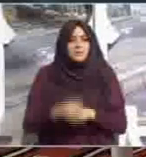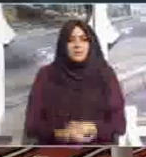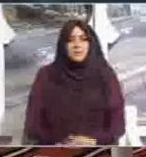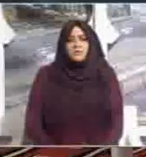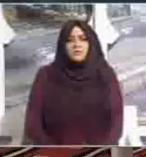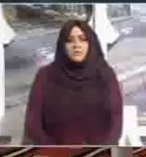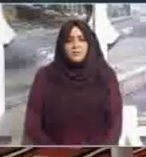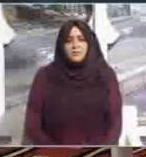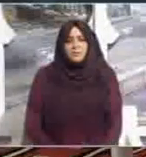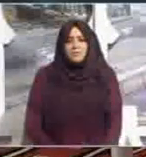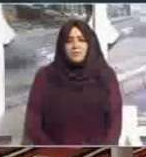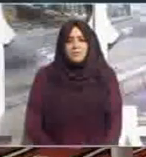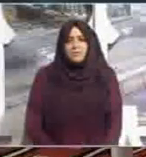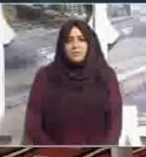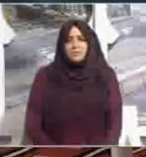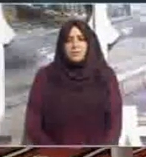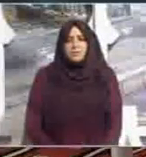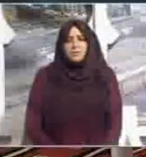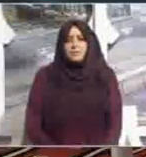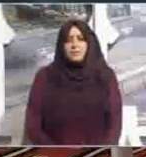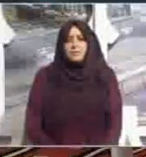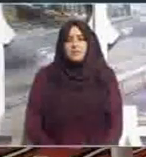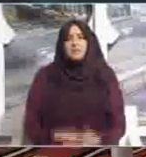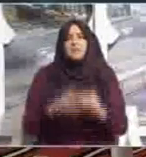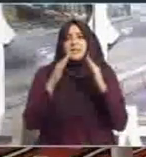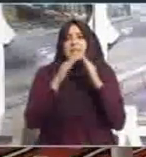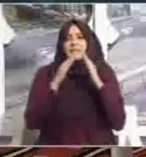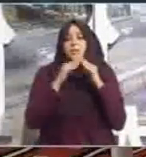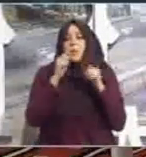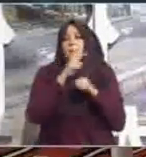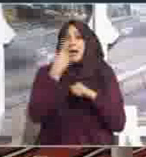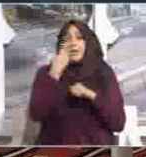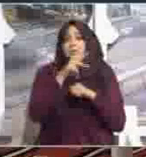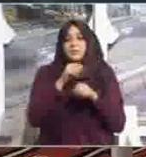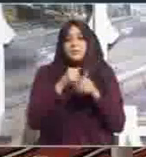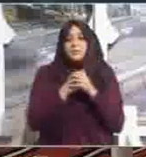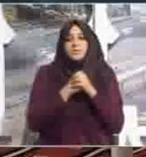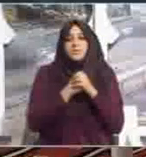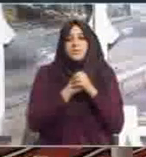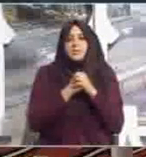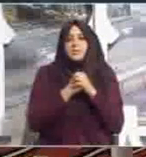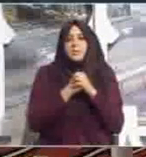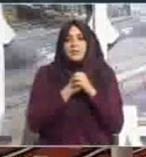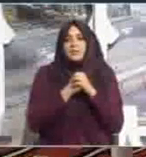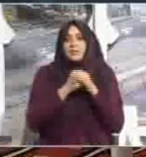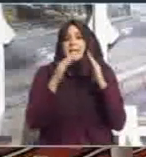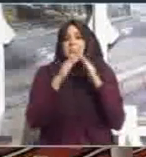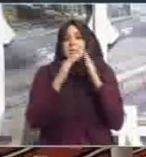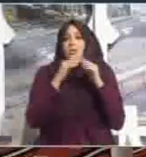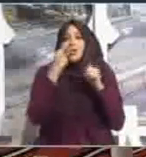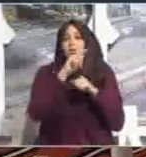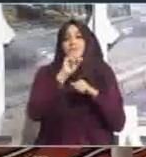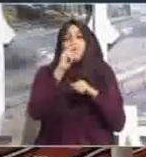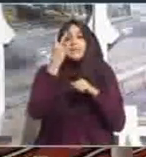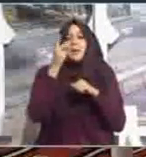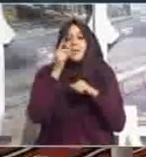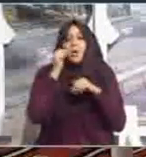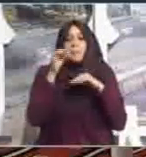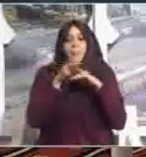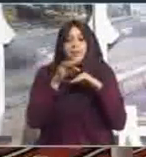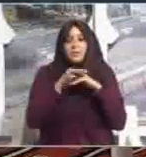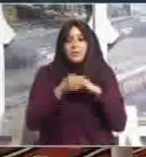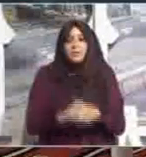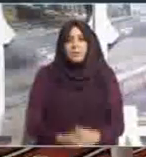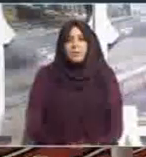حبش. الدار هذه مش تاعي يا هارون دار هذه تاع بيبي تاع الراجل هذا اللي ديت الثاني. ايه هو